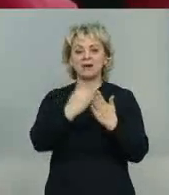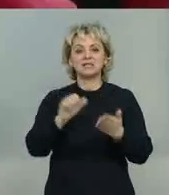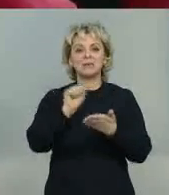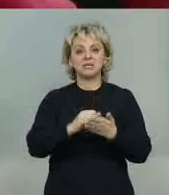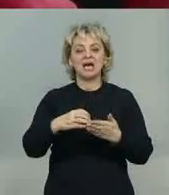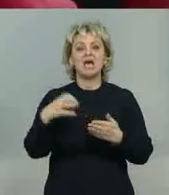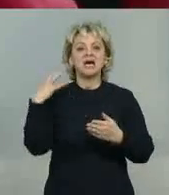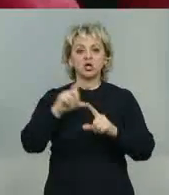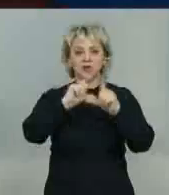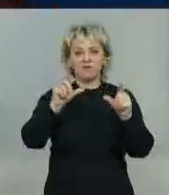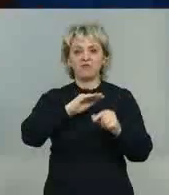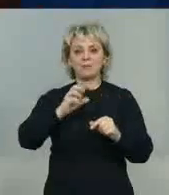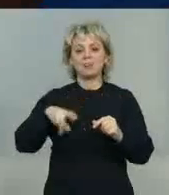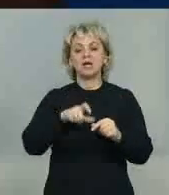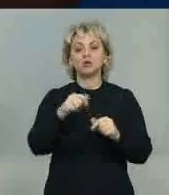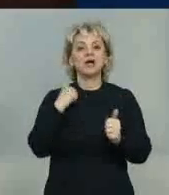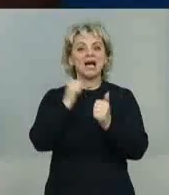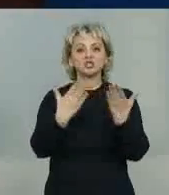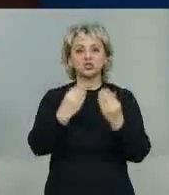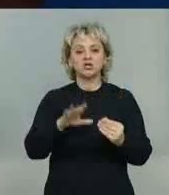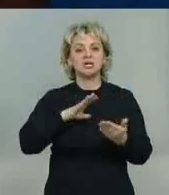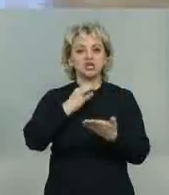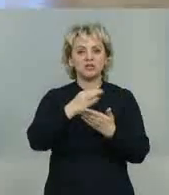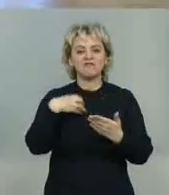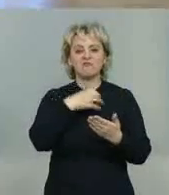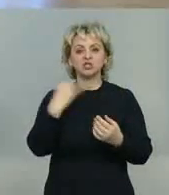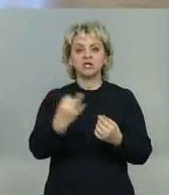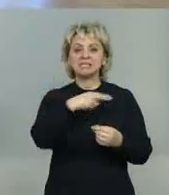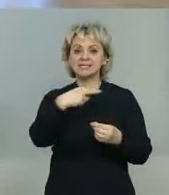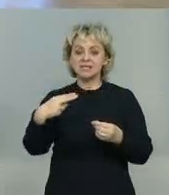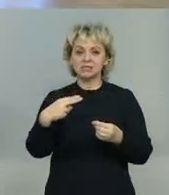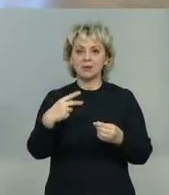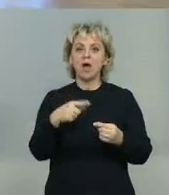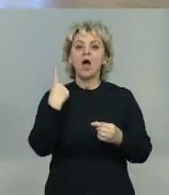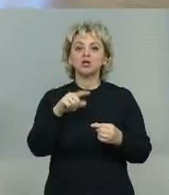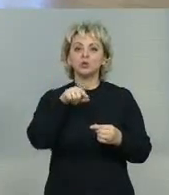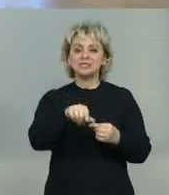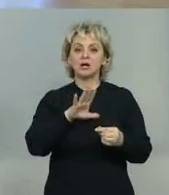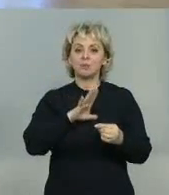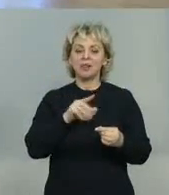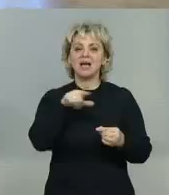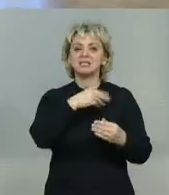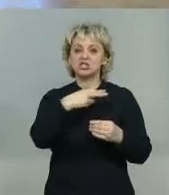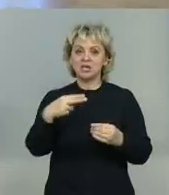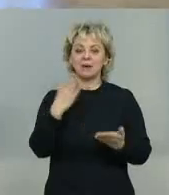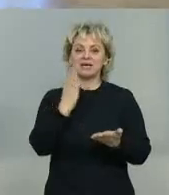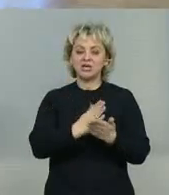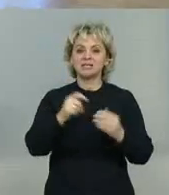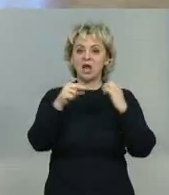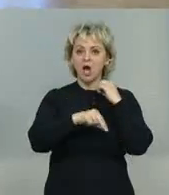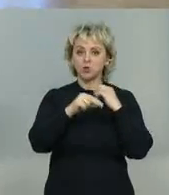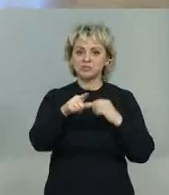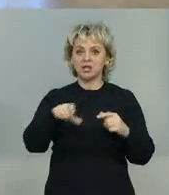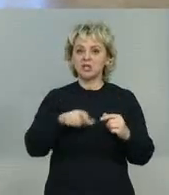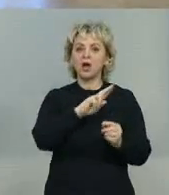редактор радиостанции «ФМ на Дону». Ежедневно выходит интервью на важные, интересные темы. Одной из них была как раз-таки тема «Есть ли коррупция на